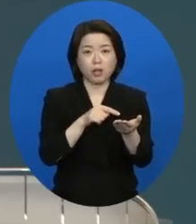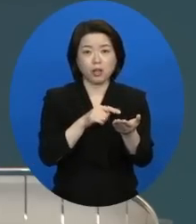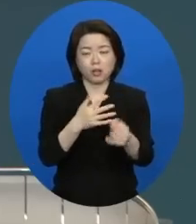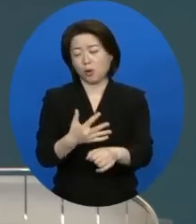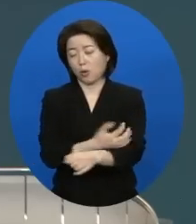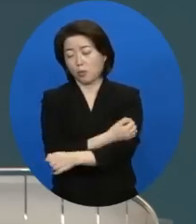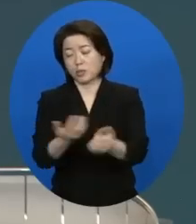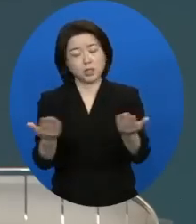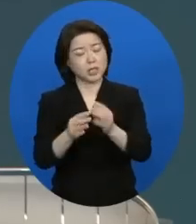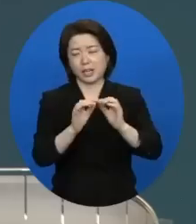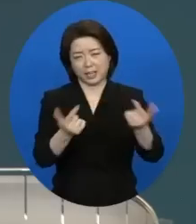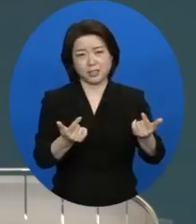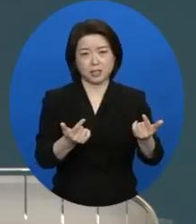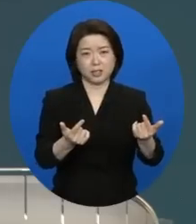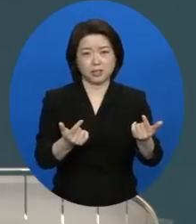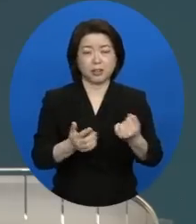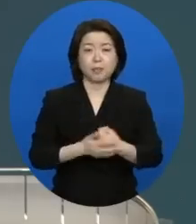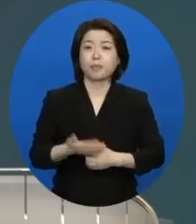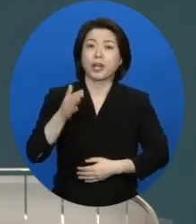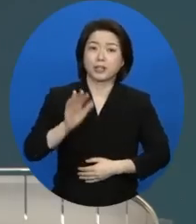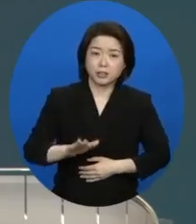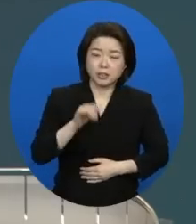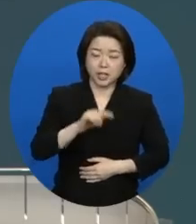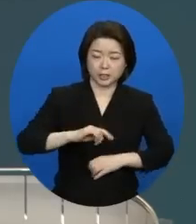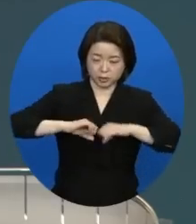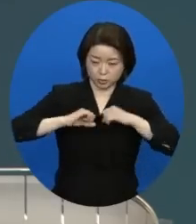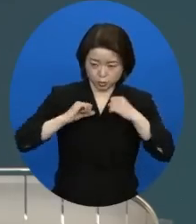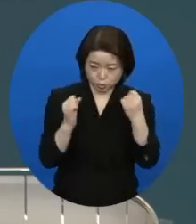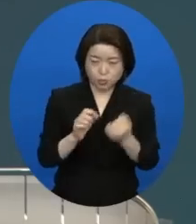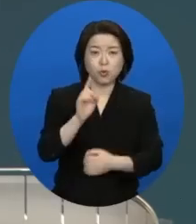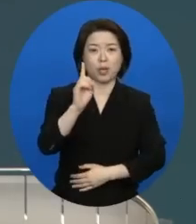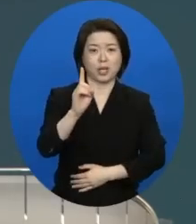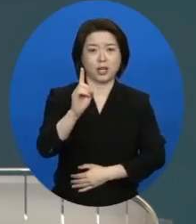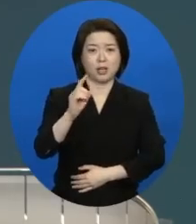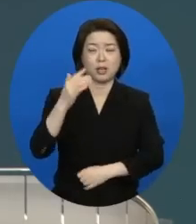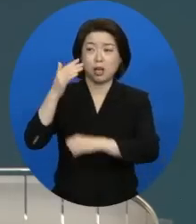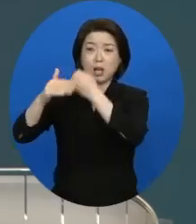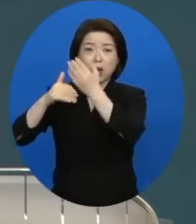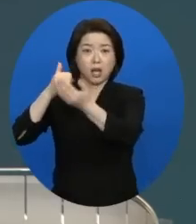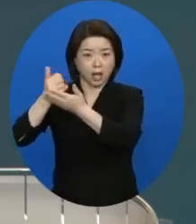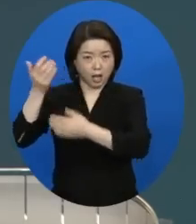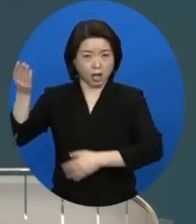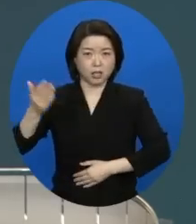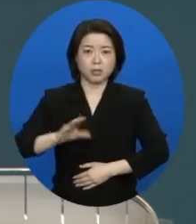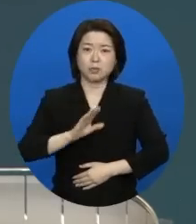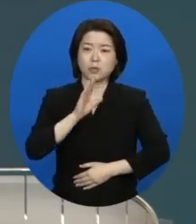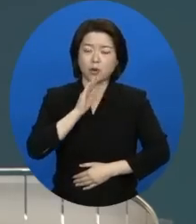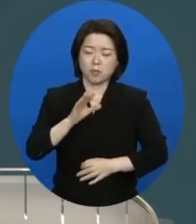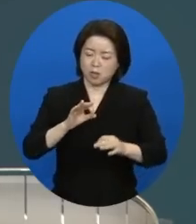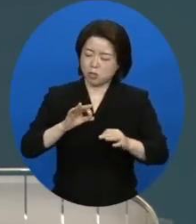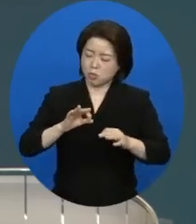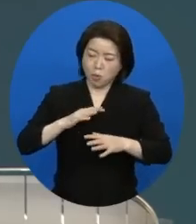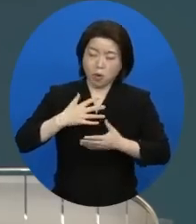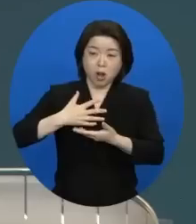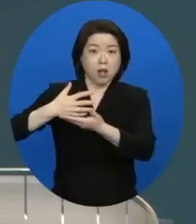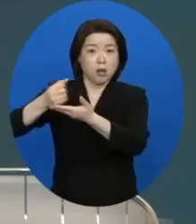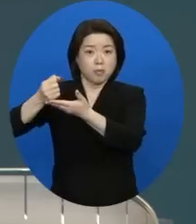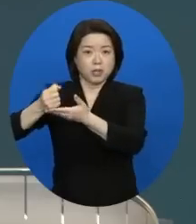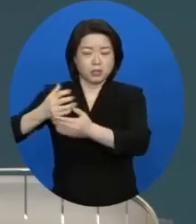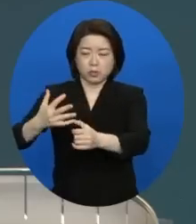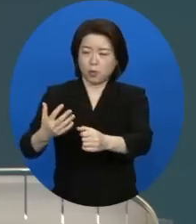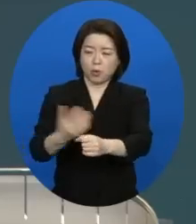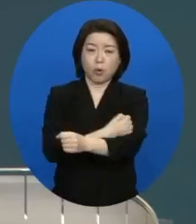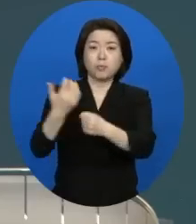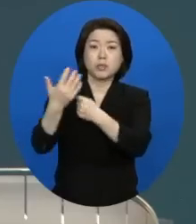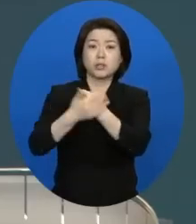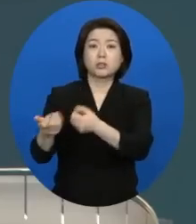대단한 일이겠어요? 그런데도 그 순종을 하나님께서 너무나 놀랍게 받으시고 엄청난